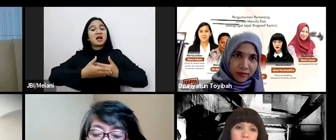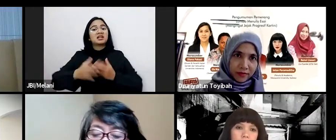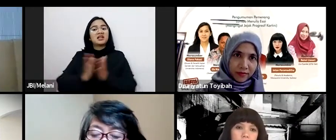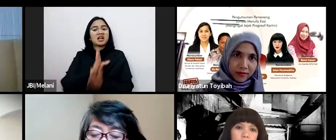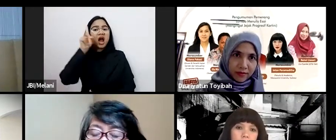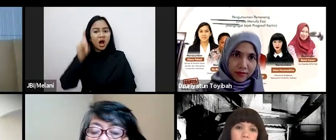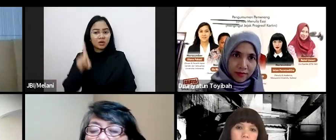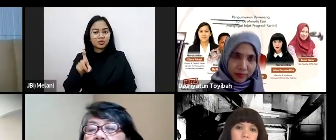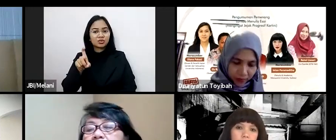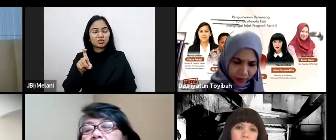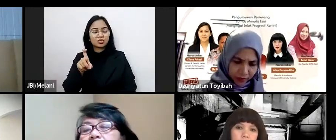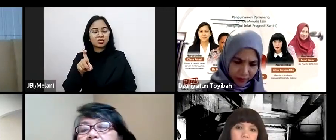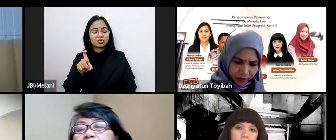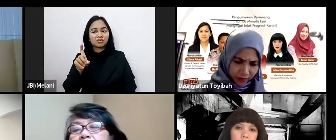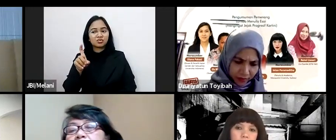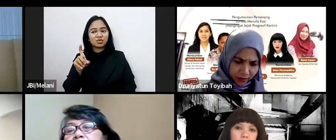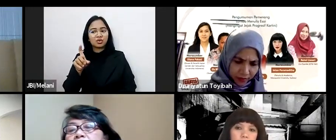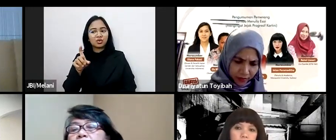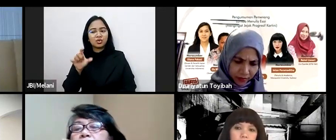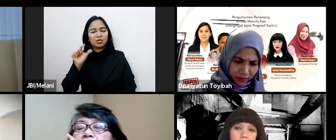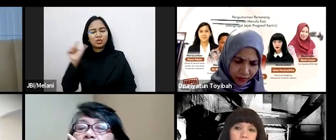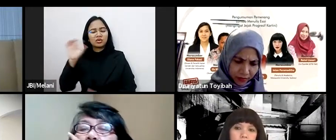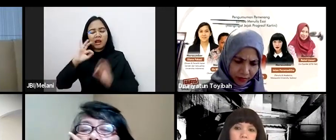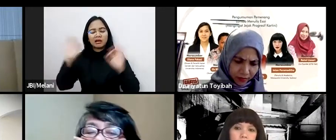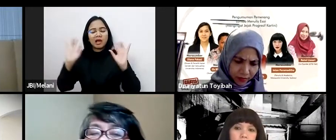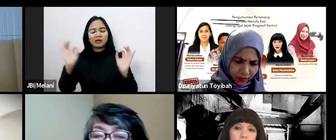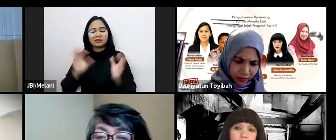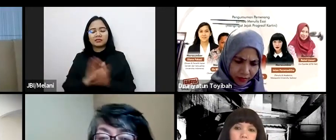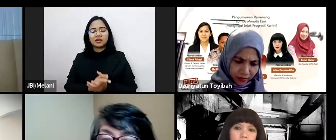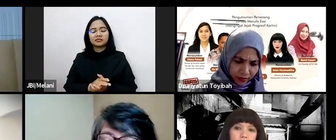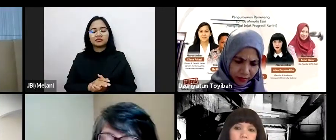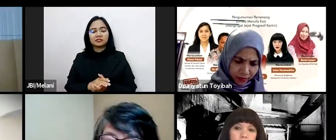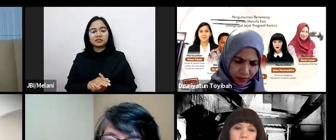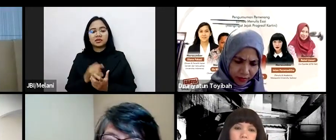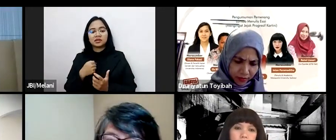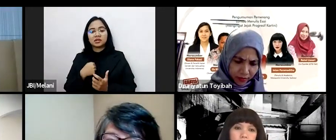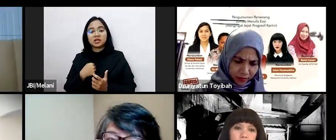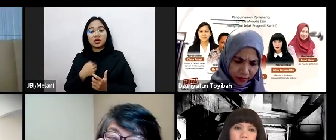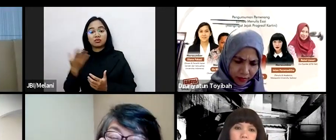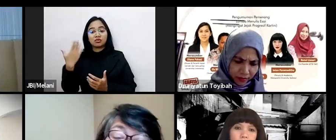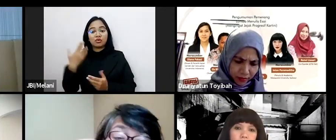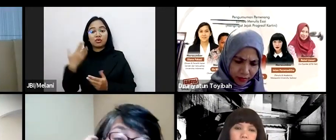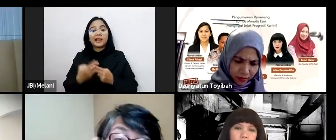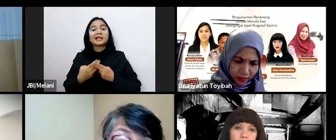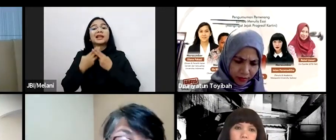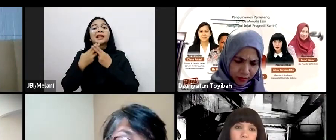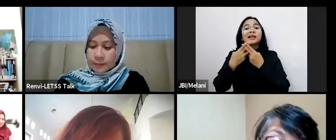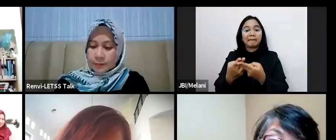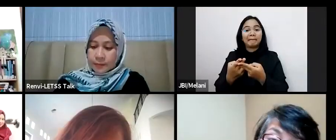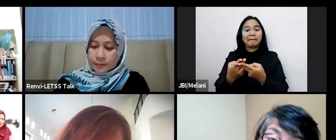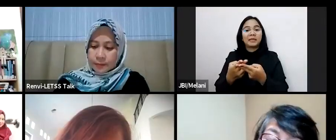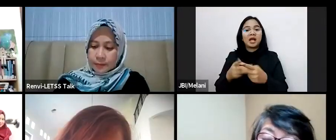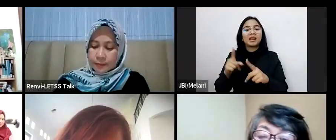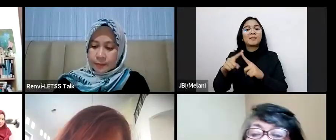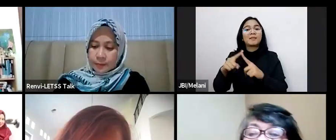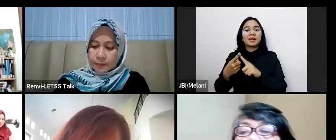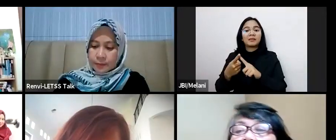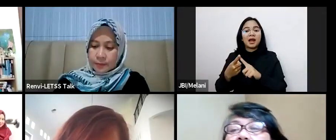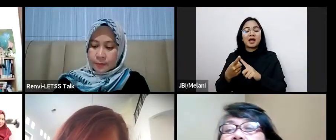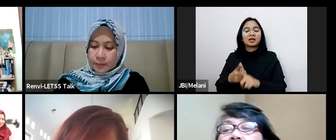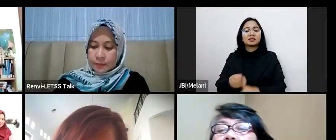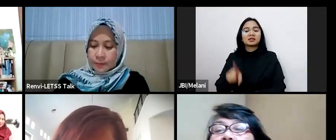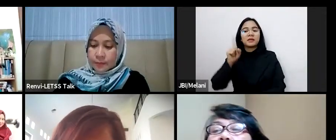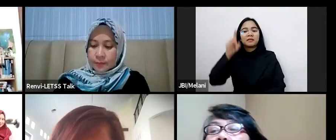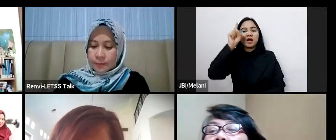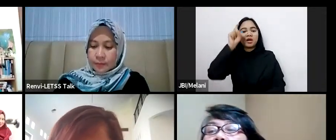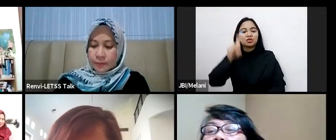sebagainya. Pengalaman saya, misalnya saya terpaksa harus menitip waktu anak saya masih kecil, menitip ke teman-teman ini karena harus penelitian keluar kota dan sebagainya. Jadi menurut